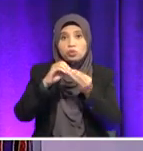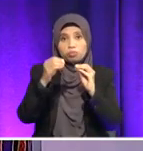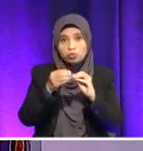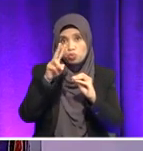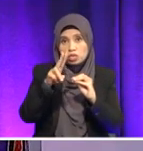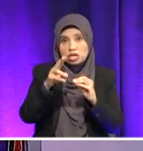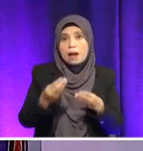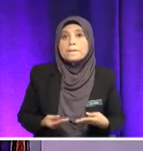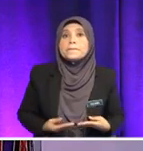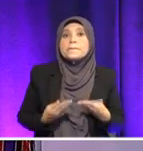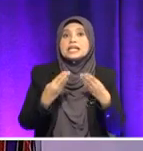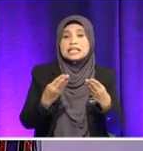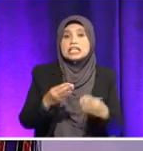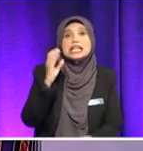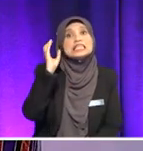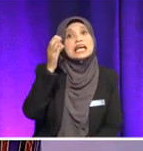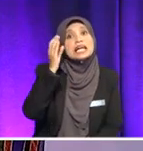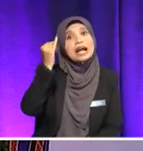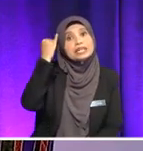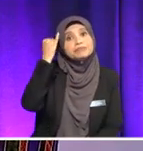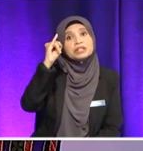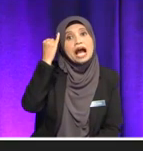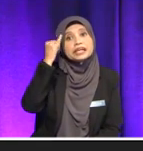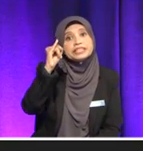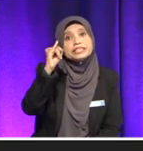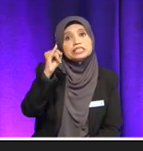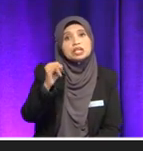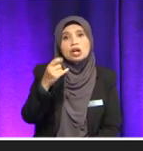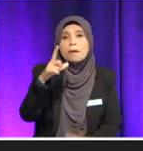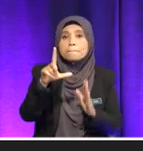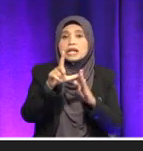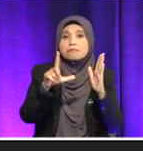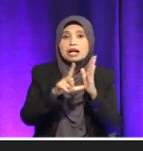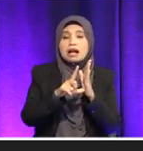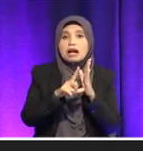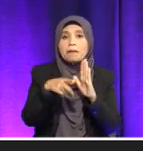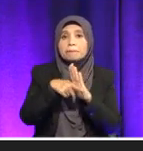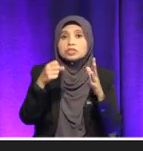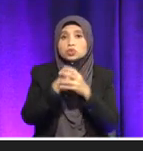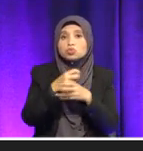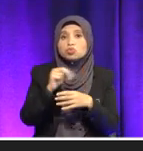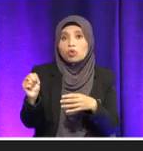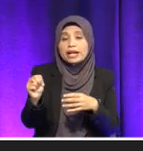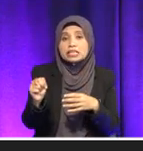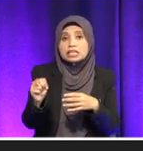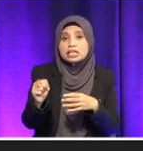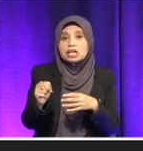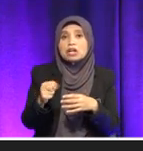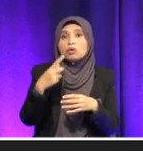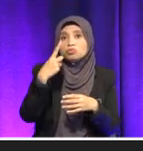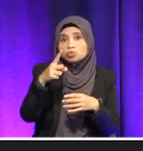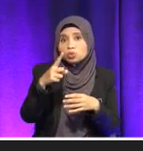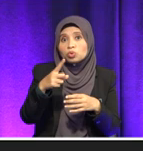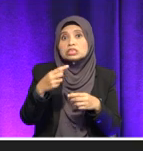memberikan cadangan memberikan cadangan terhadap pelembagaan persekutuan sebagai unit tunggal bebas